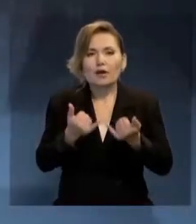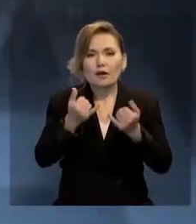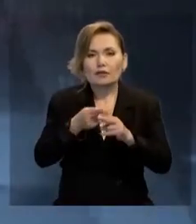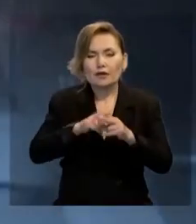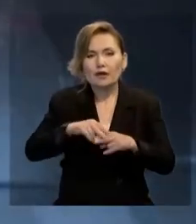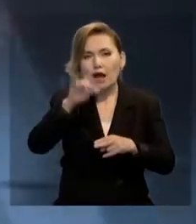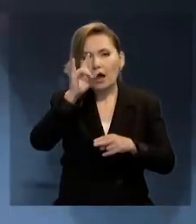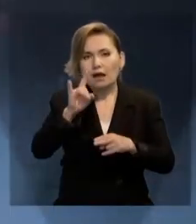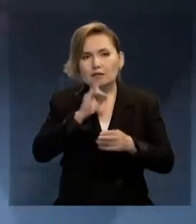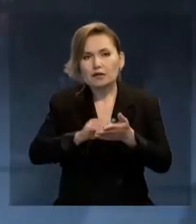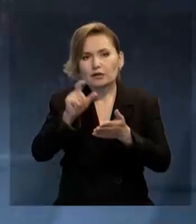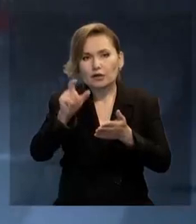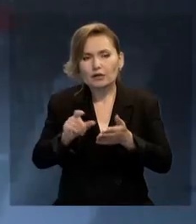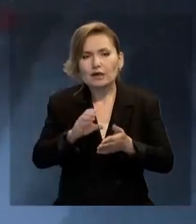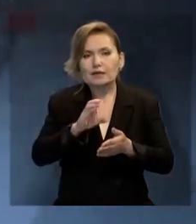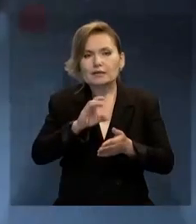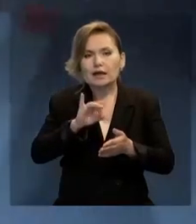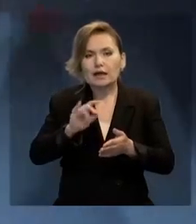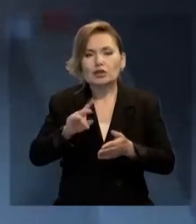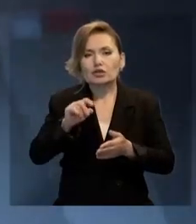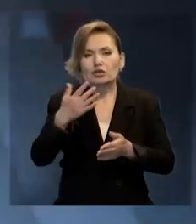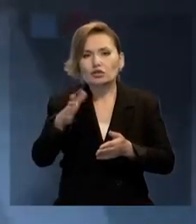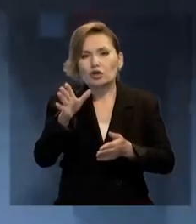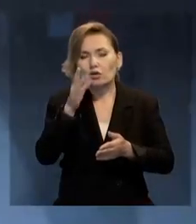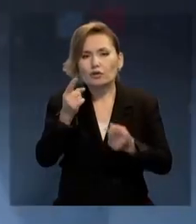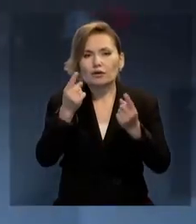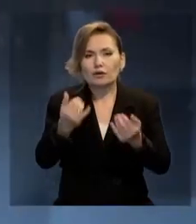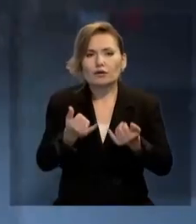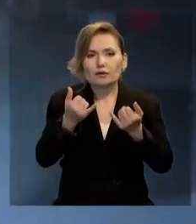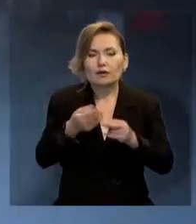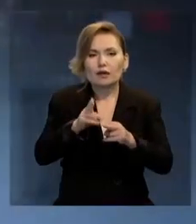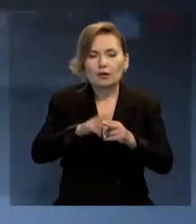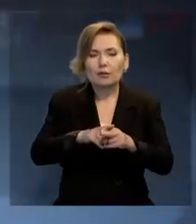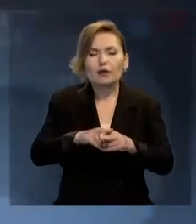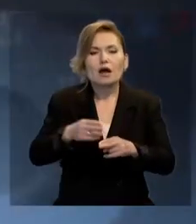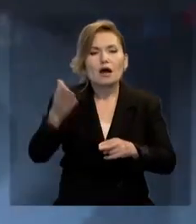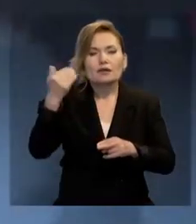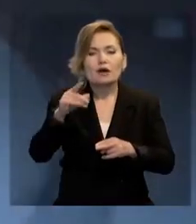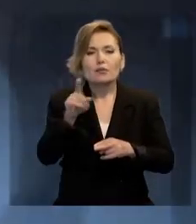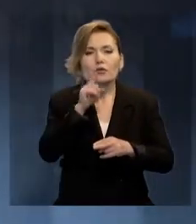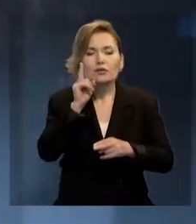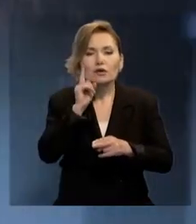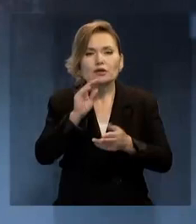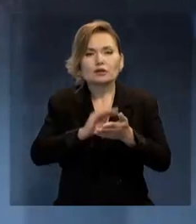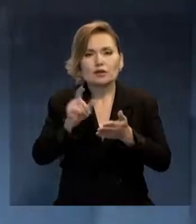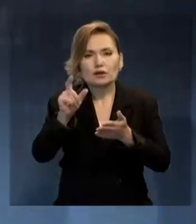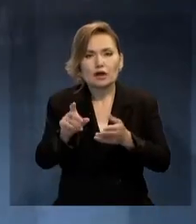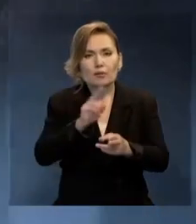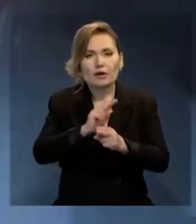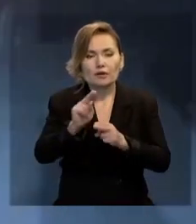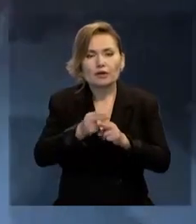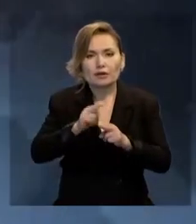тұңғыш журналист Мұхамеджан Сералиннің 150 жылдығымен тұспа-тұс келді. Талай тас түлекті баптаған ұрпақтар